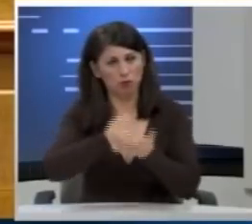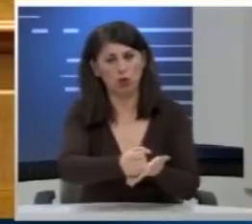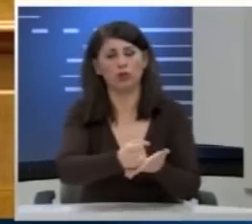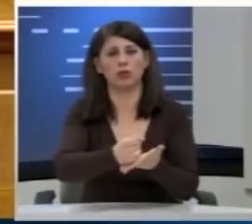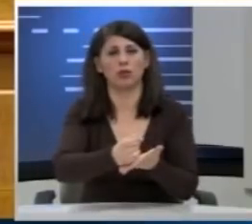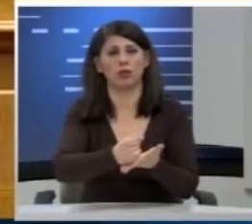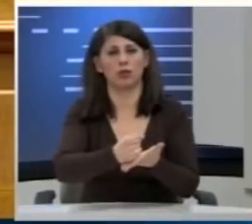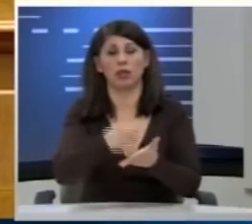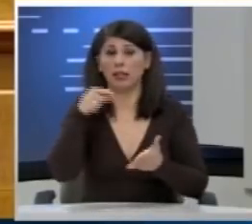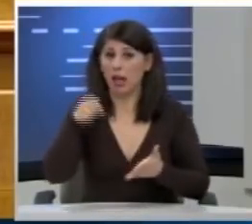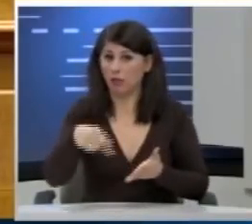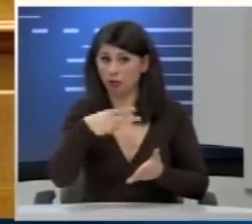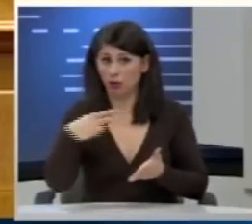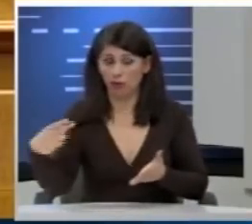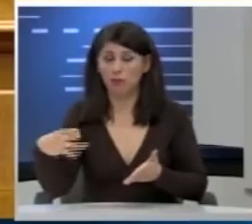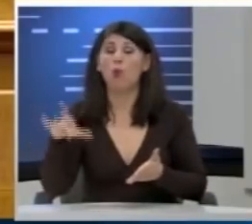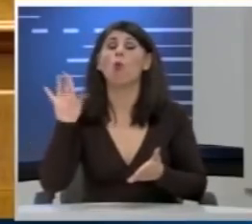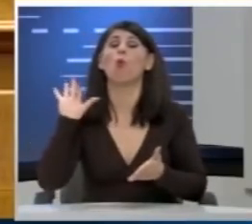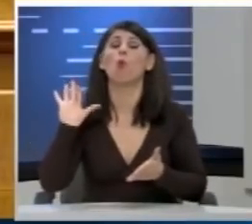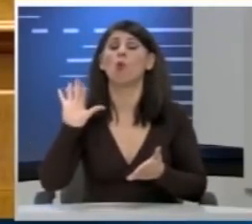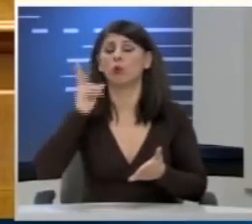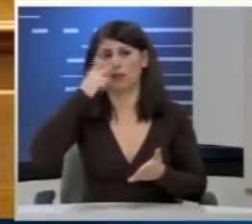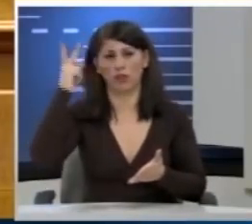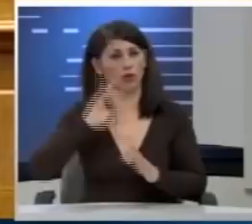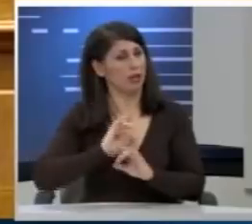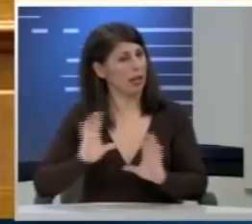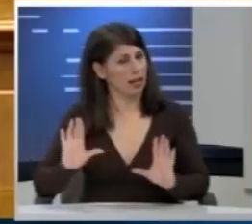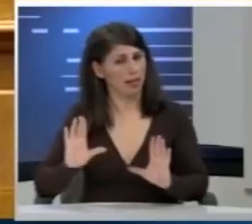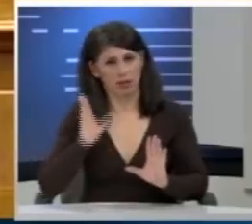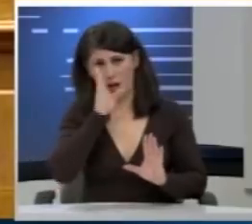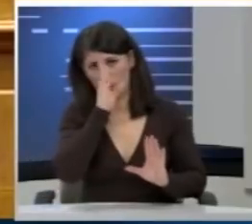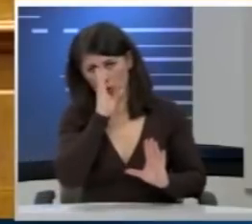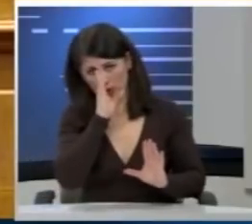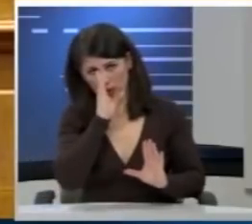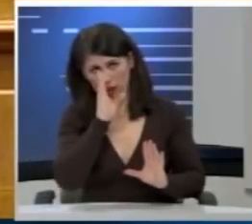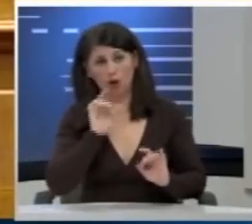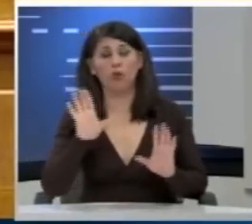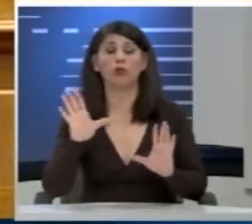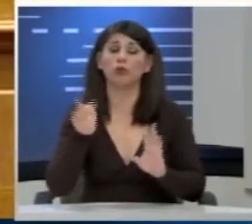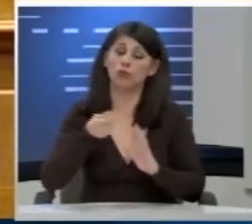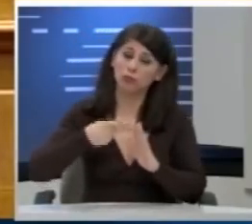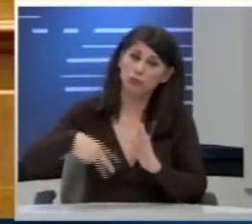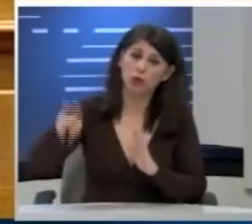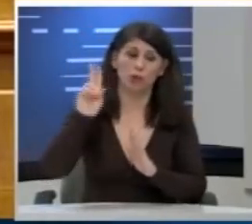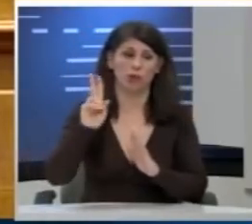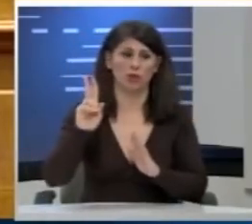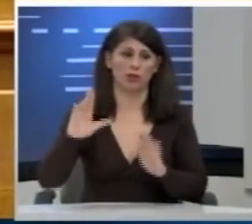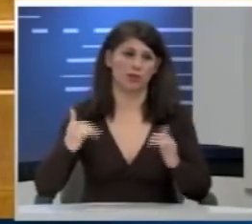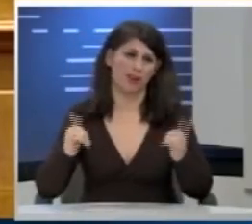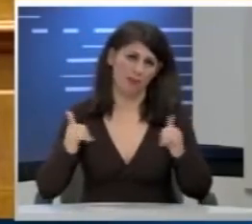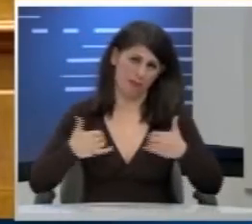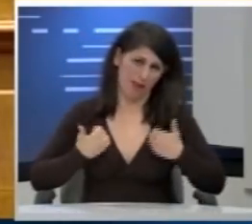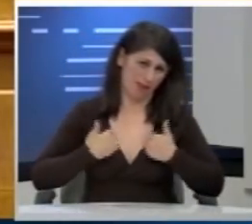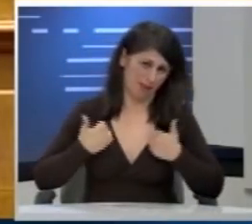αποζημιώσεις, για το οποίο ούτε δικαιούται κανείς να υποκρίνεται και ούτε πολύ περισσότερο να